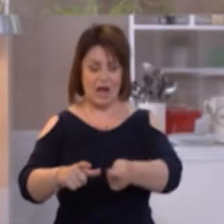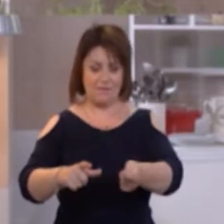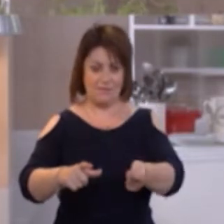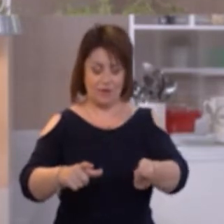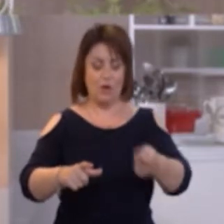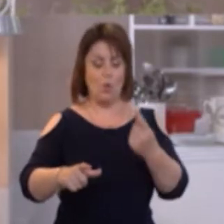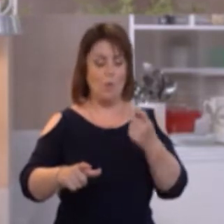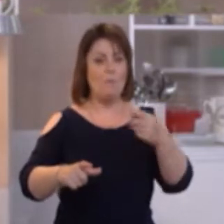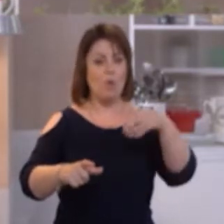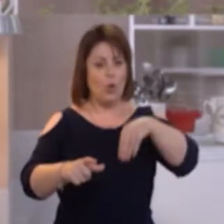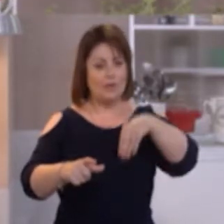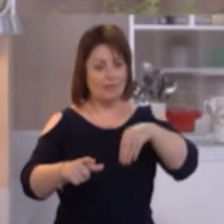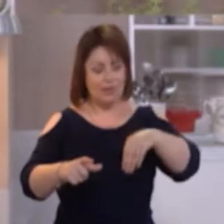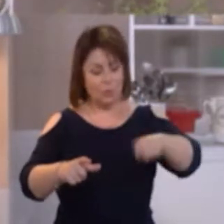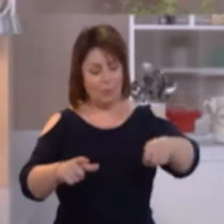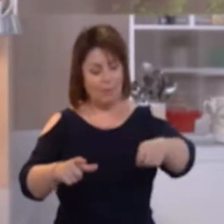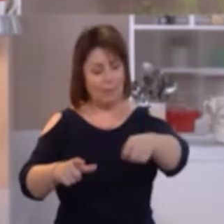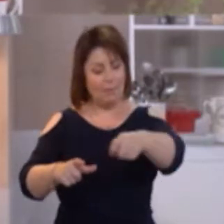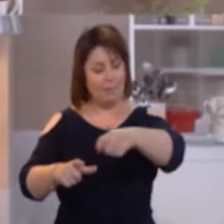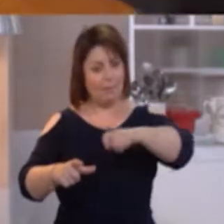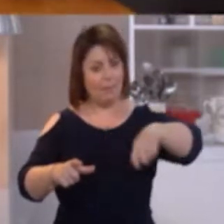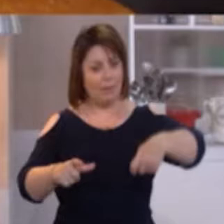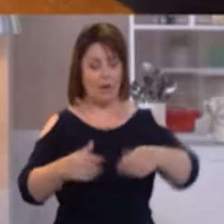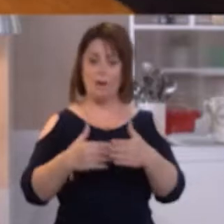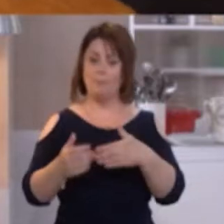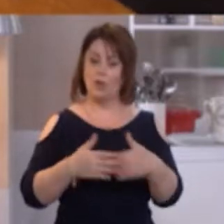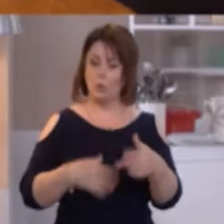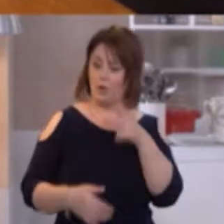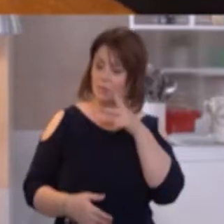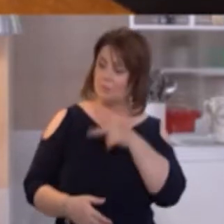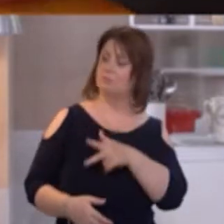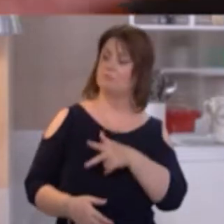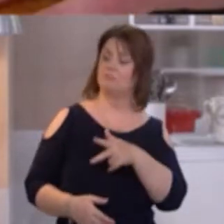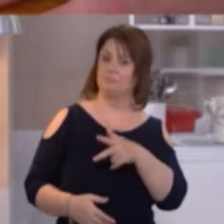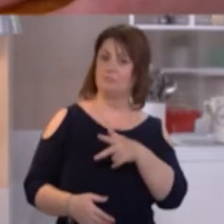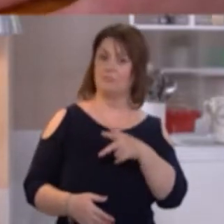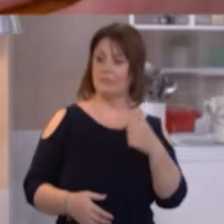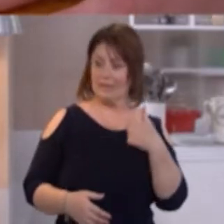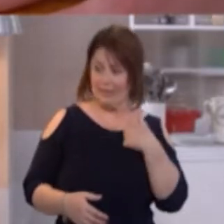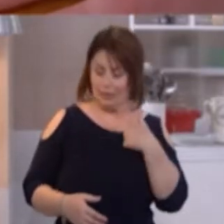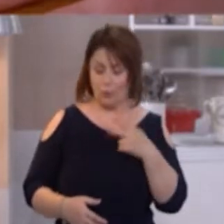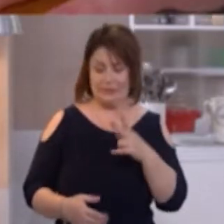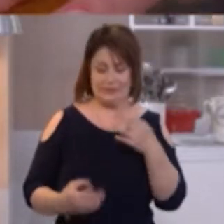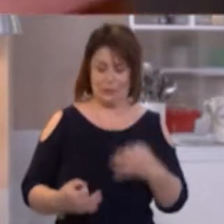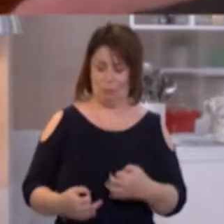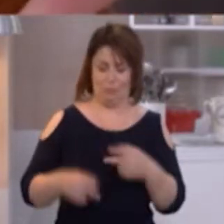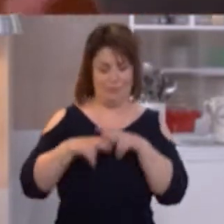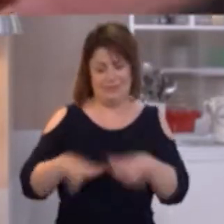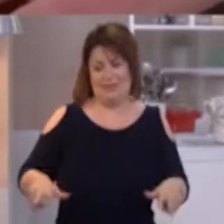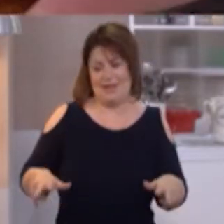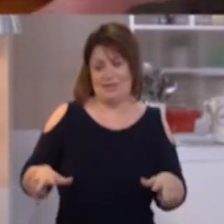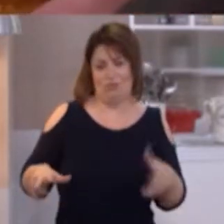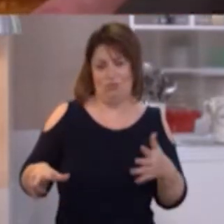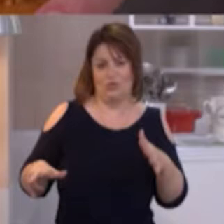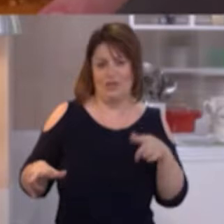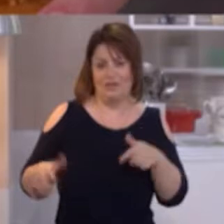cuore all'interno. Guarda che manualità che hai, vedi? Io qui avrei già fatto un disastro.